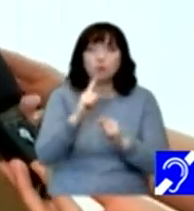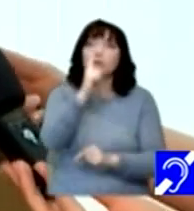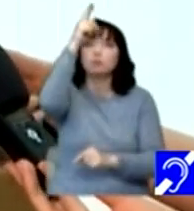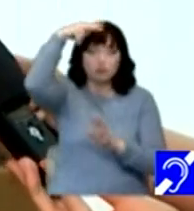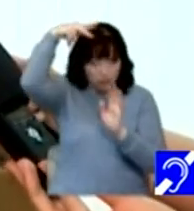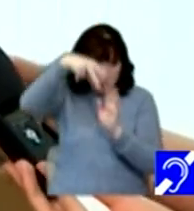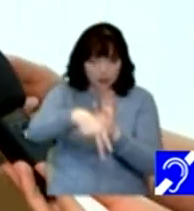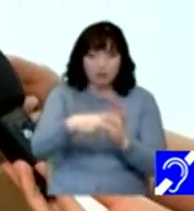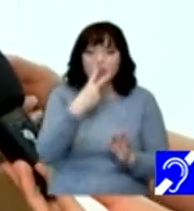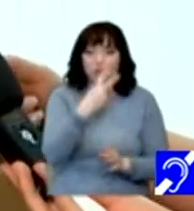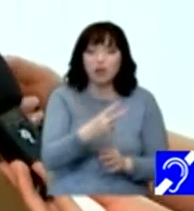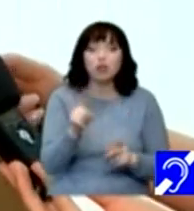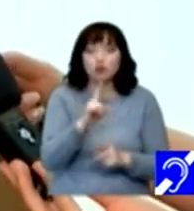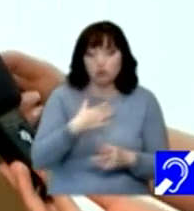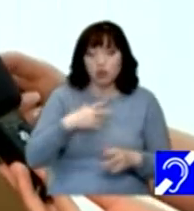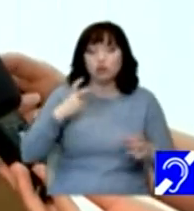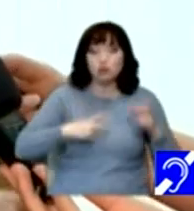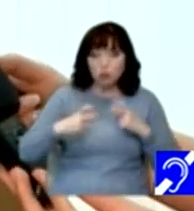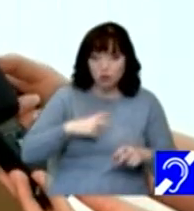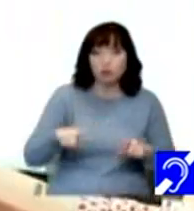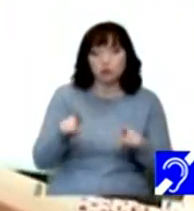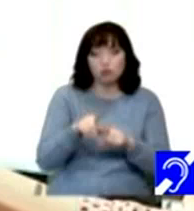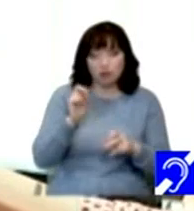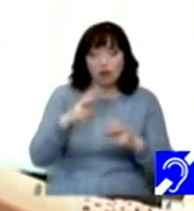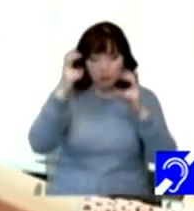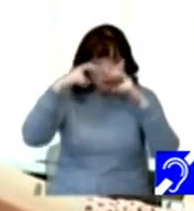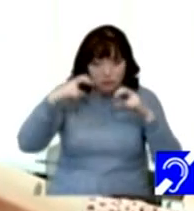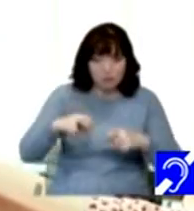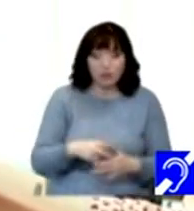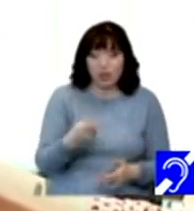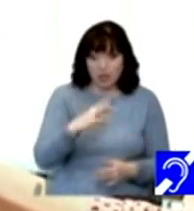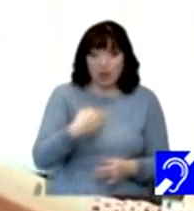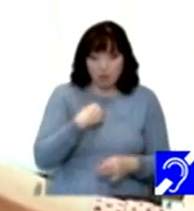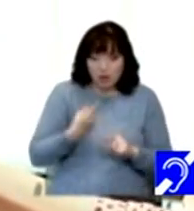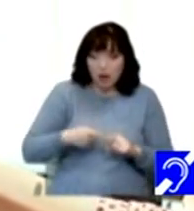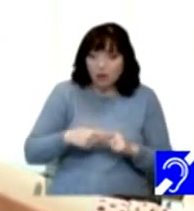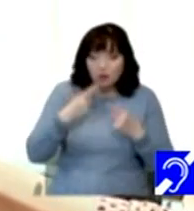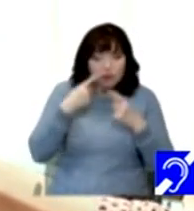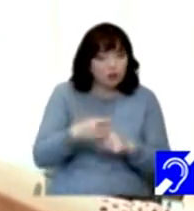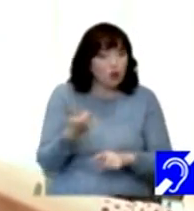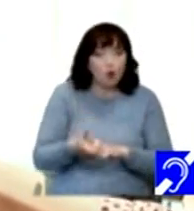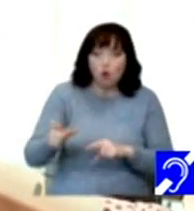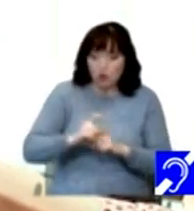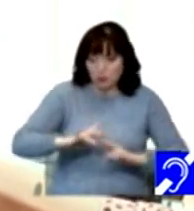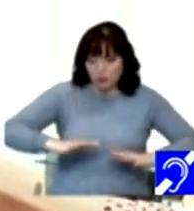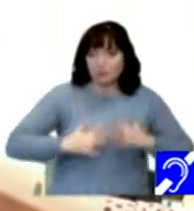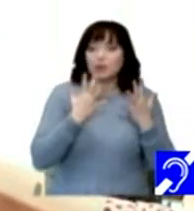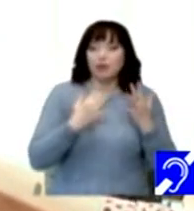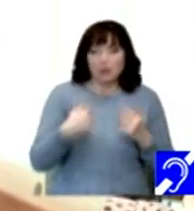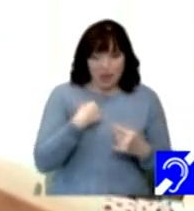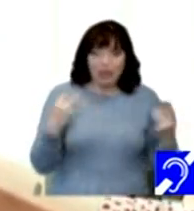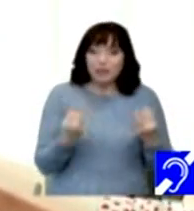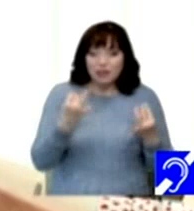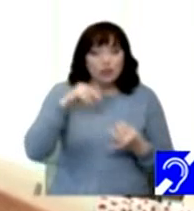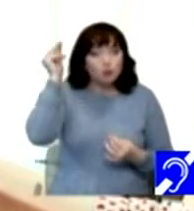și mai cu seamă că studenții noștri fac și jurnalism de investigație. Pentru mine, această tehnică este un imbold de a continua mai departe ceea ce